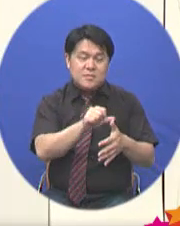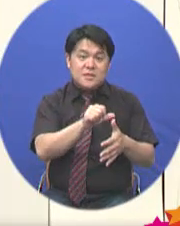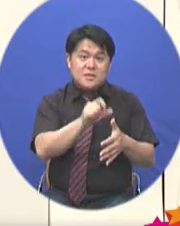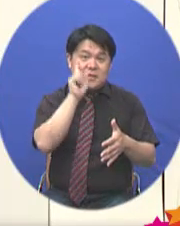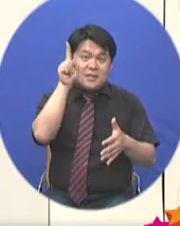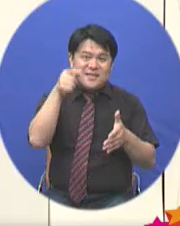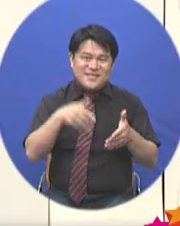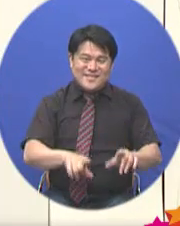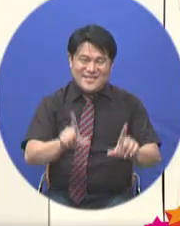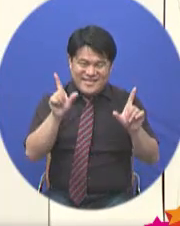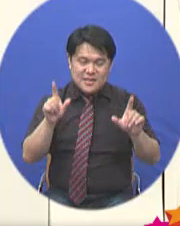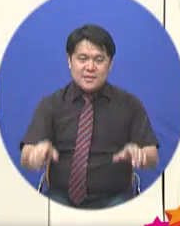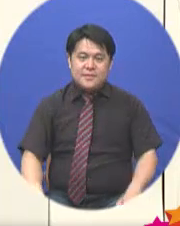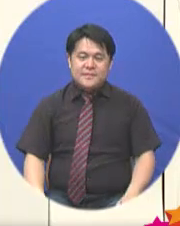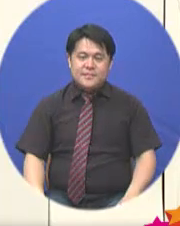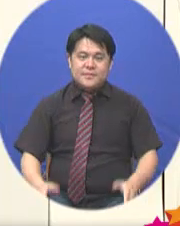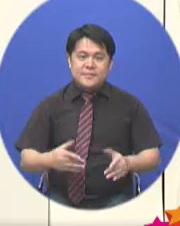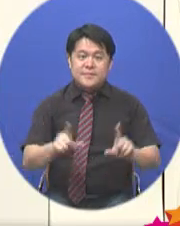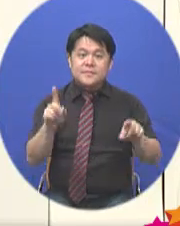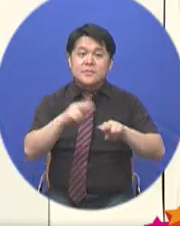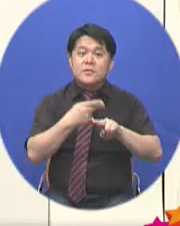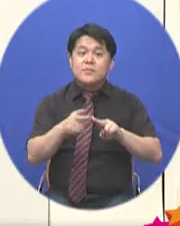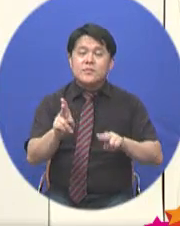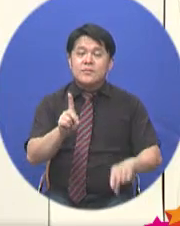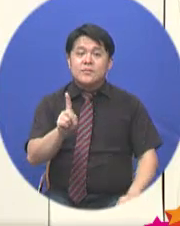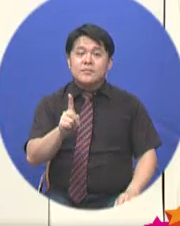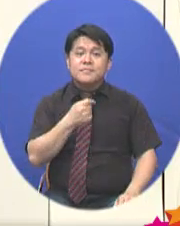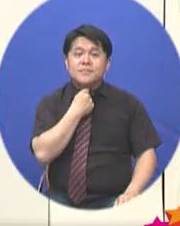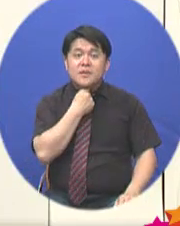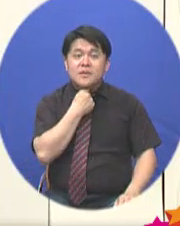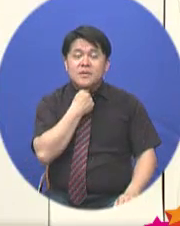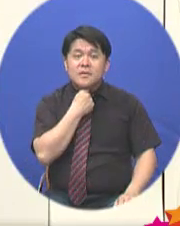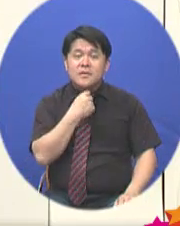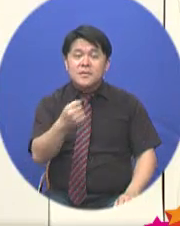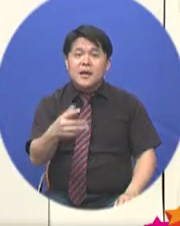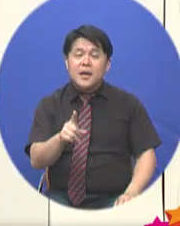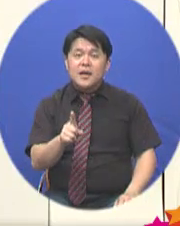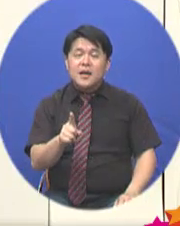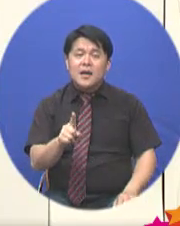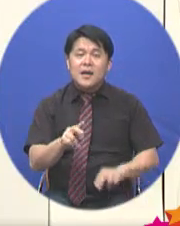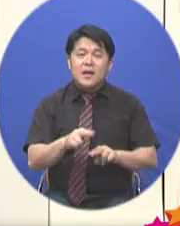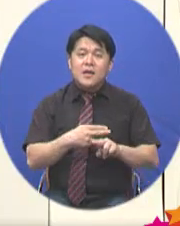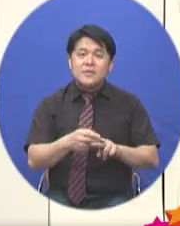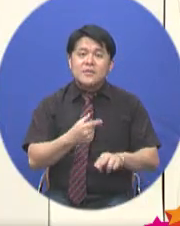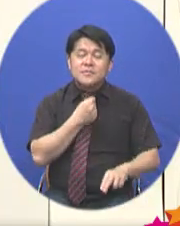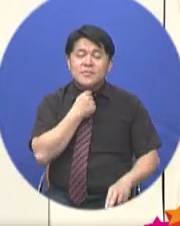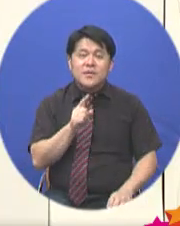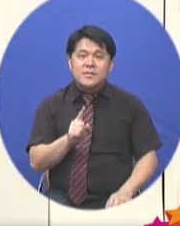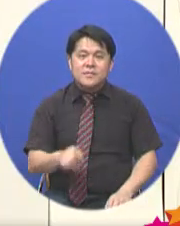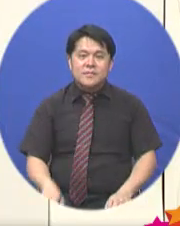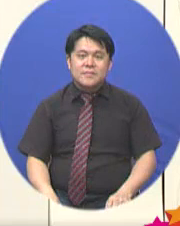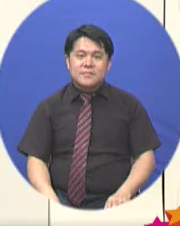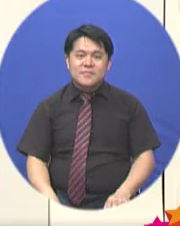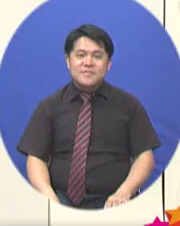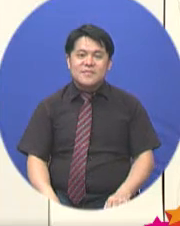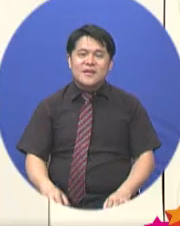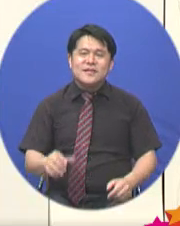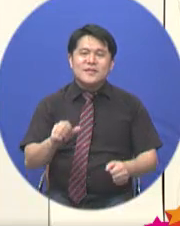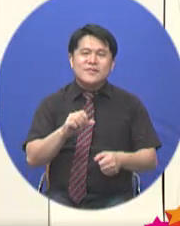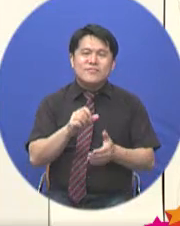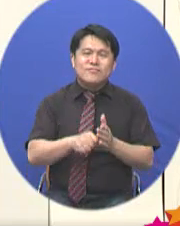네. 큰애 생일 선물로 뭐가 갖고 싶다고 하던가요? 큰애는 뭘 좋아할까? 장난감.